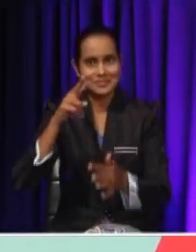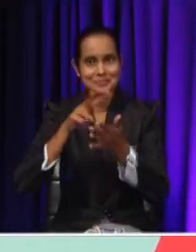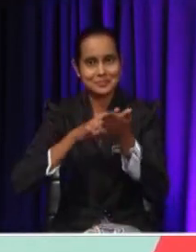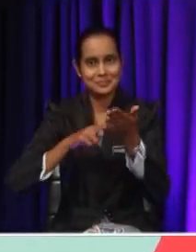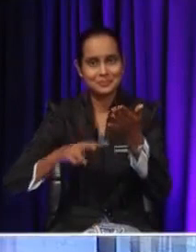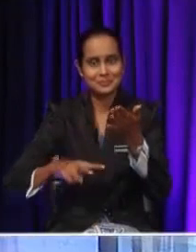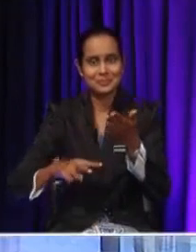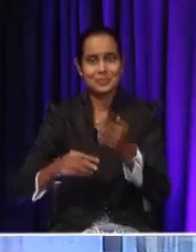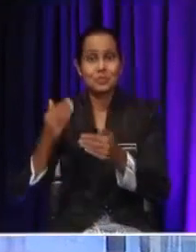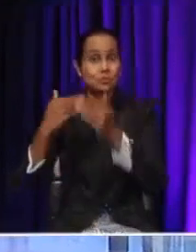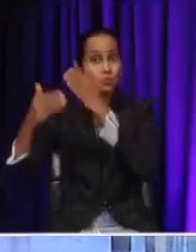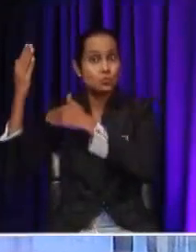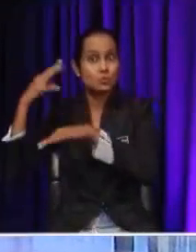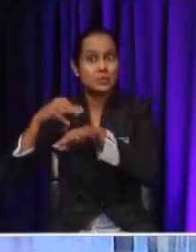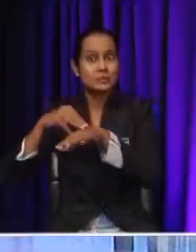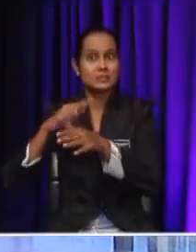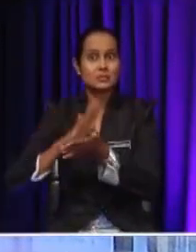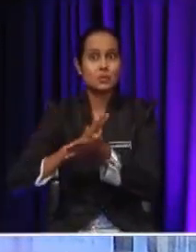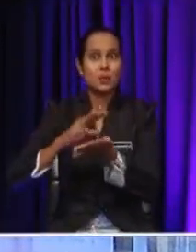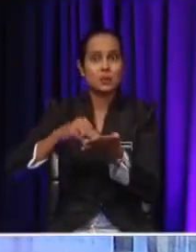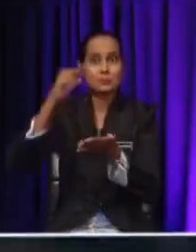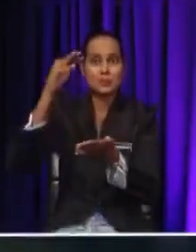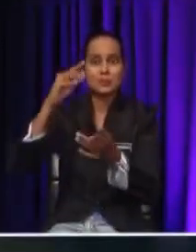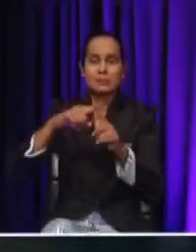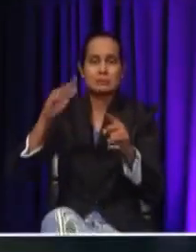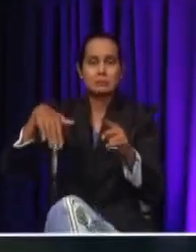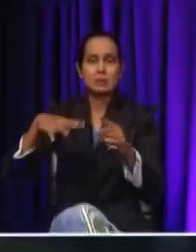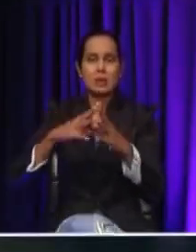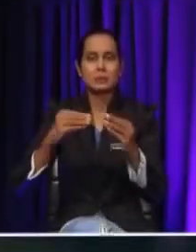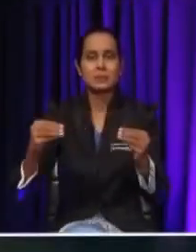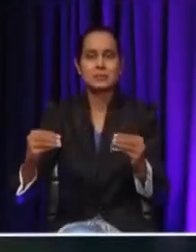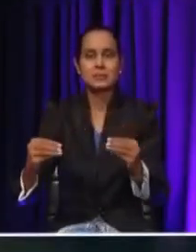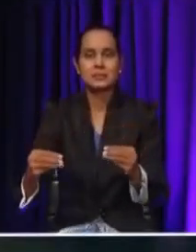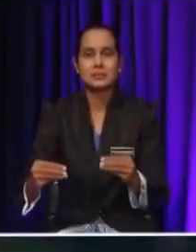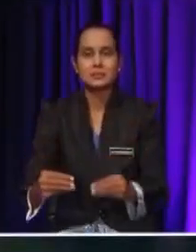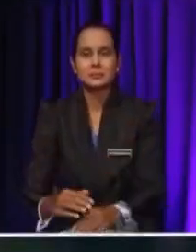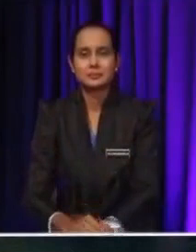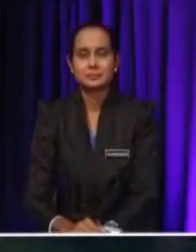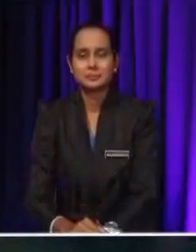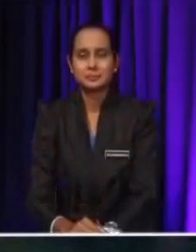tapi saya tak habis ego ketika itu kejayaan betul